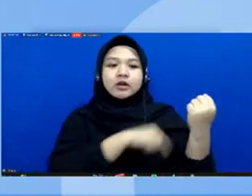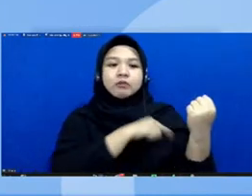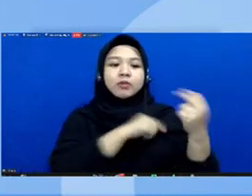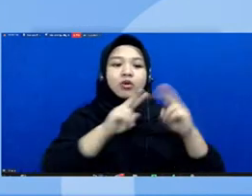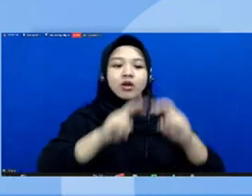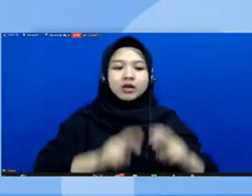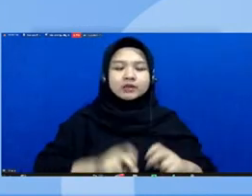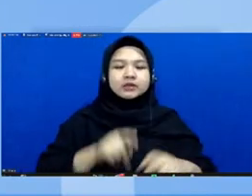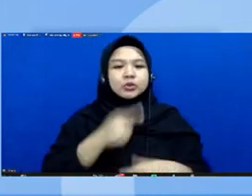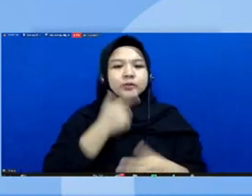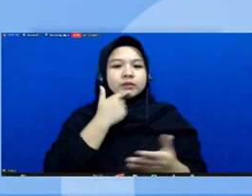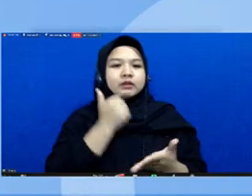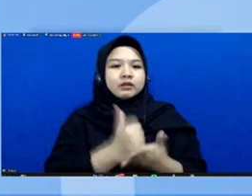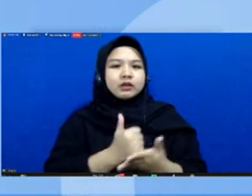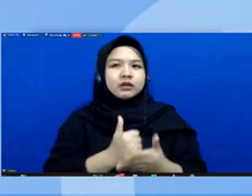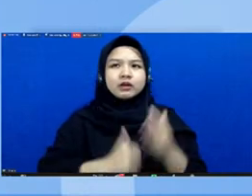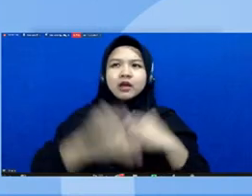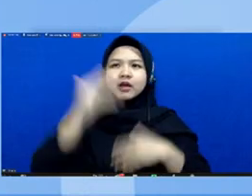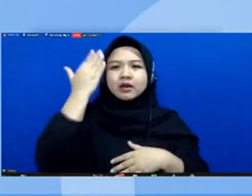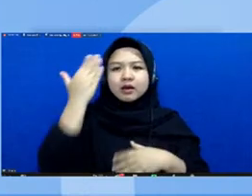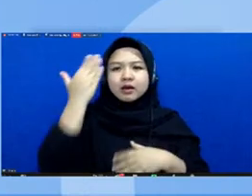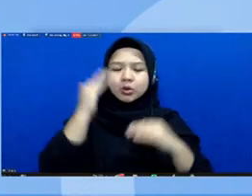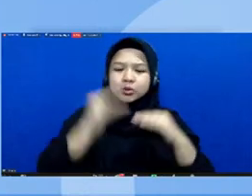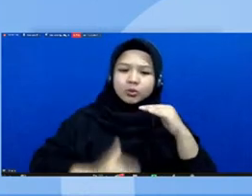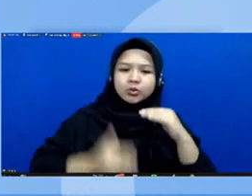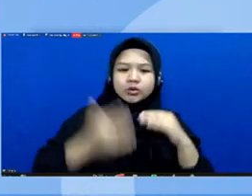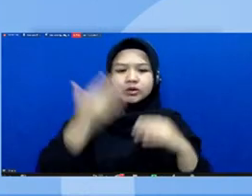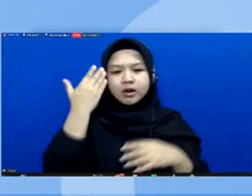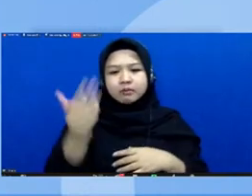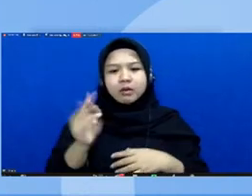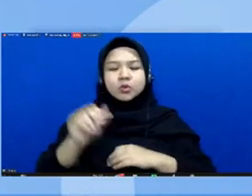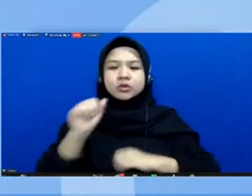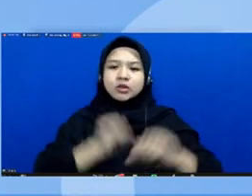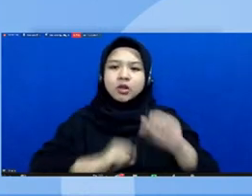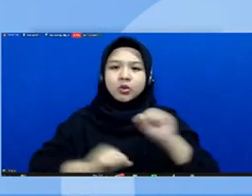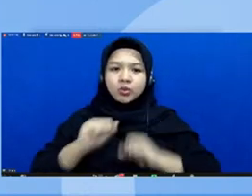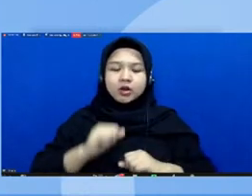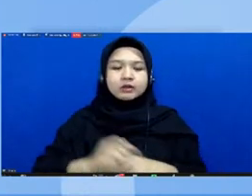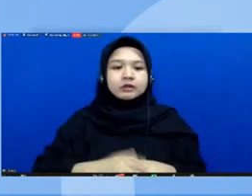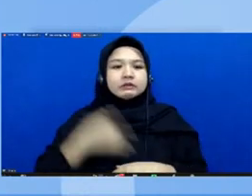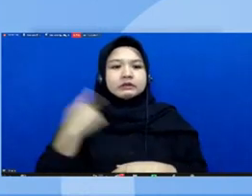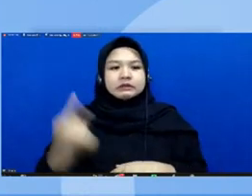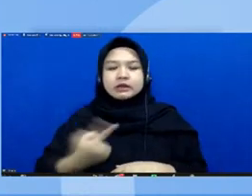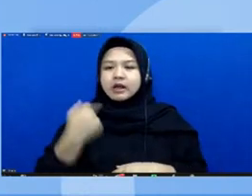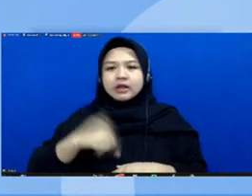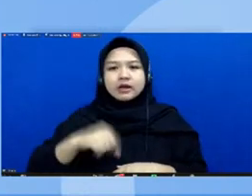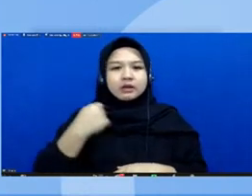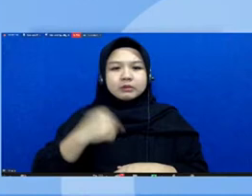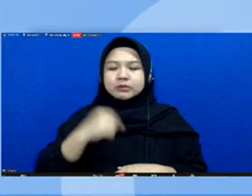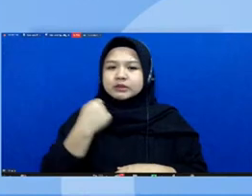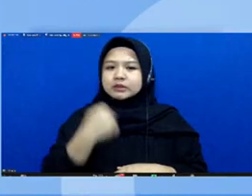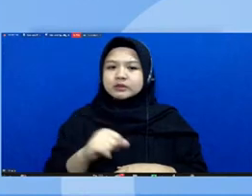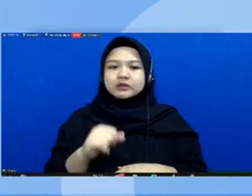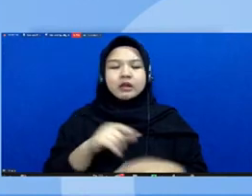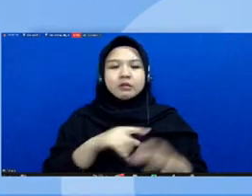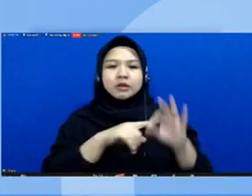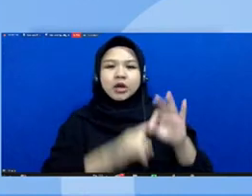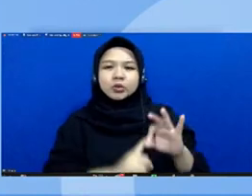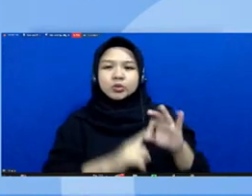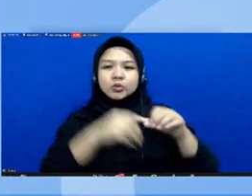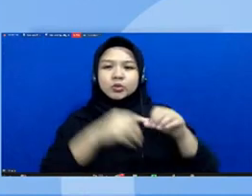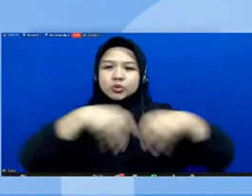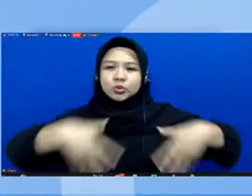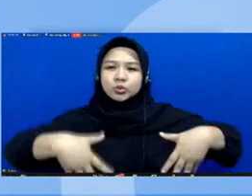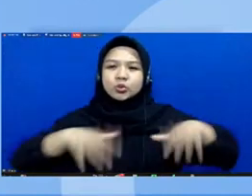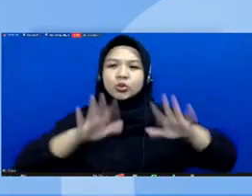turun, apa yang harus dilakukan gitu. Dan seringkali nggak bisa hanya mengandalkan struktur saja, tapi